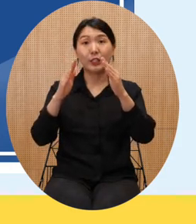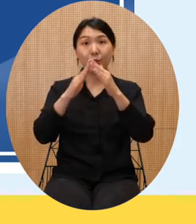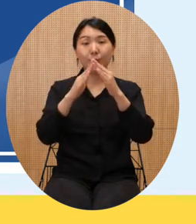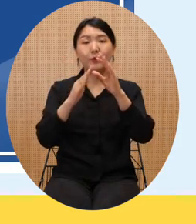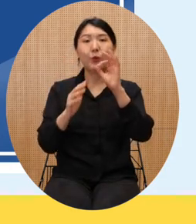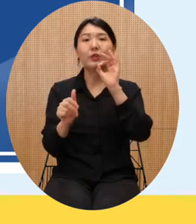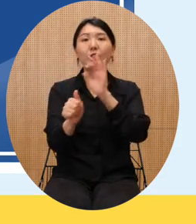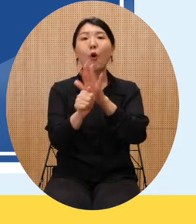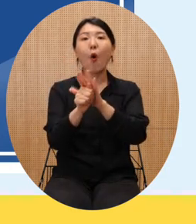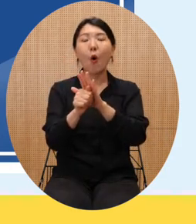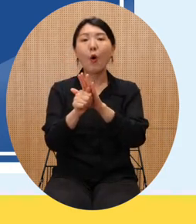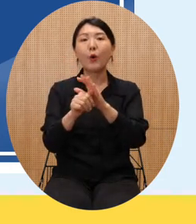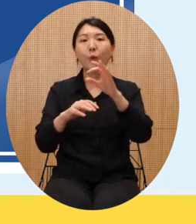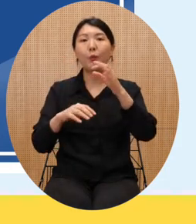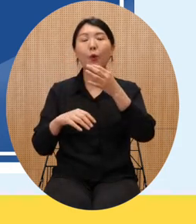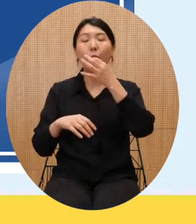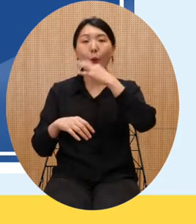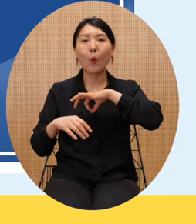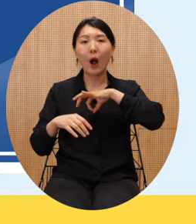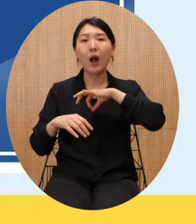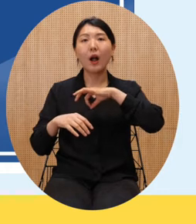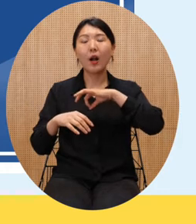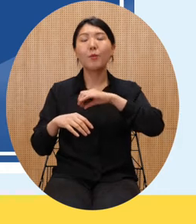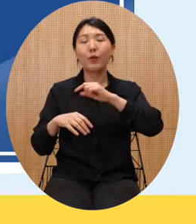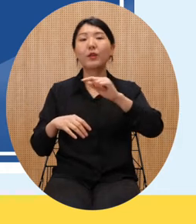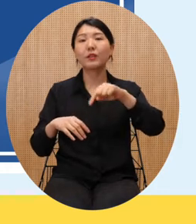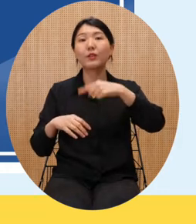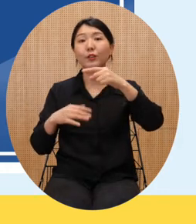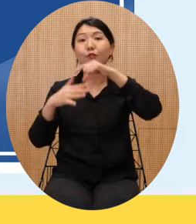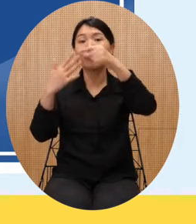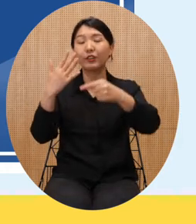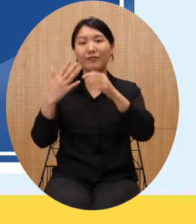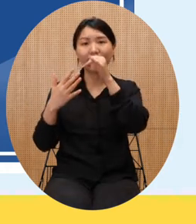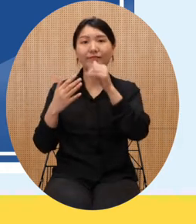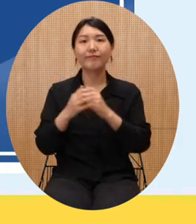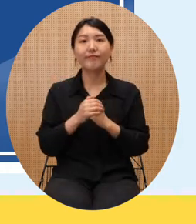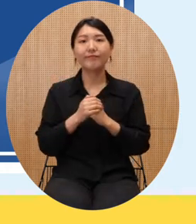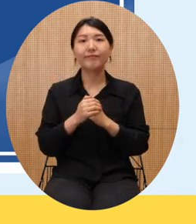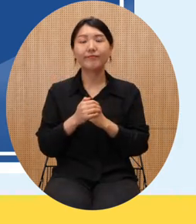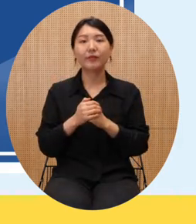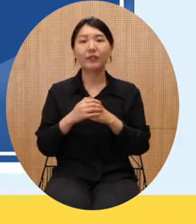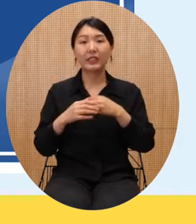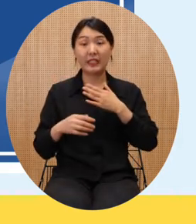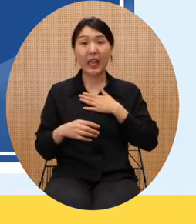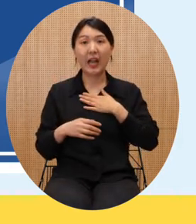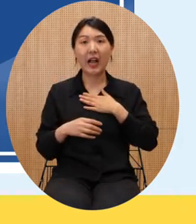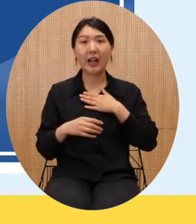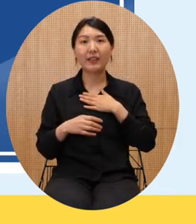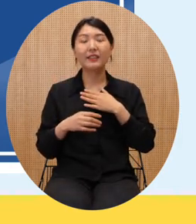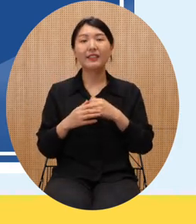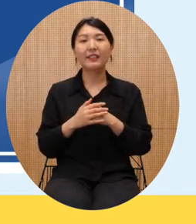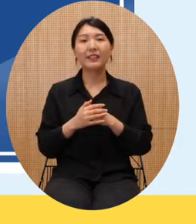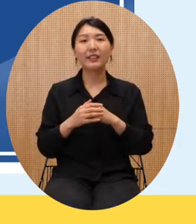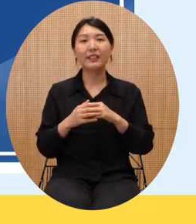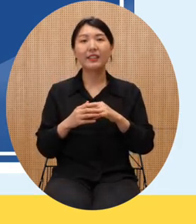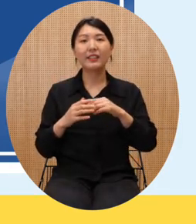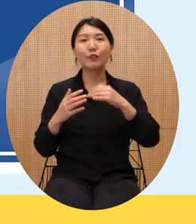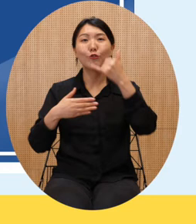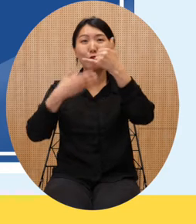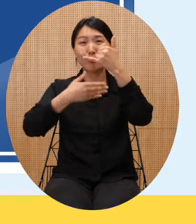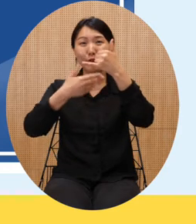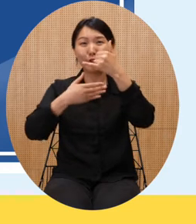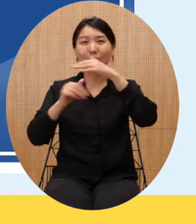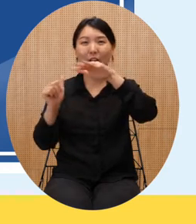주거비 지원의 효과와 개선 소요, 정책 개선 방안 순서로 말씀을 드리도록 하겠습니다. 제가 그